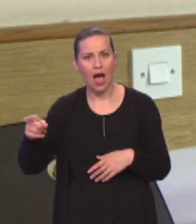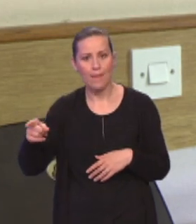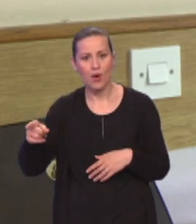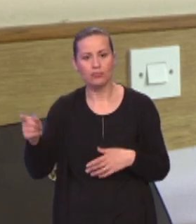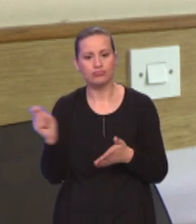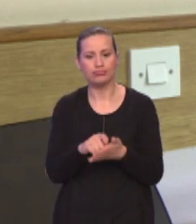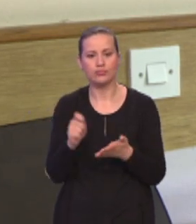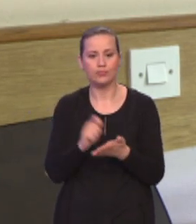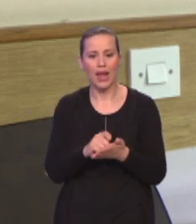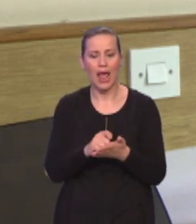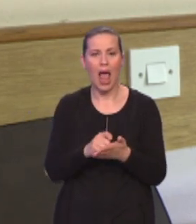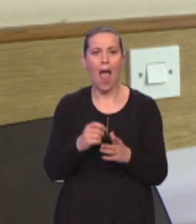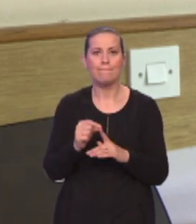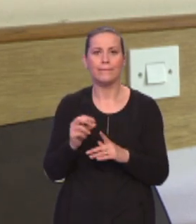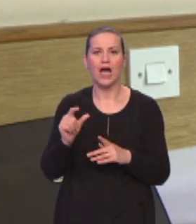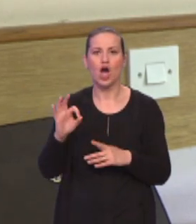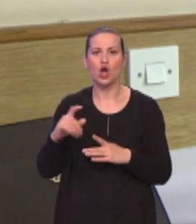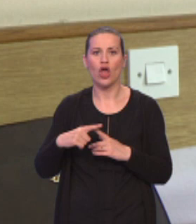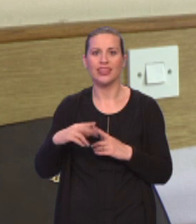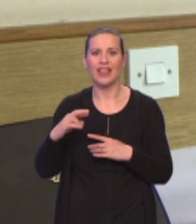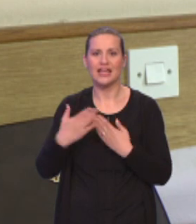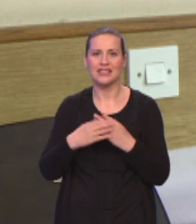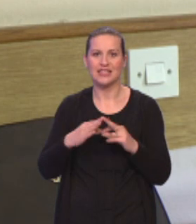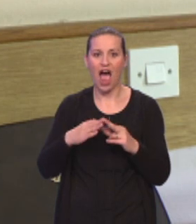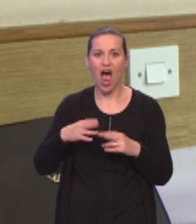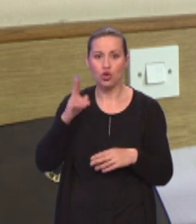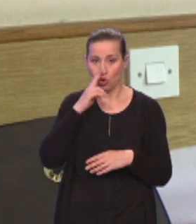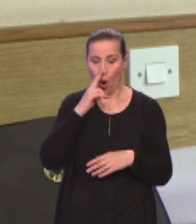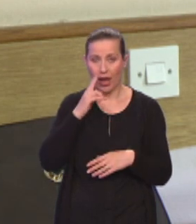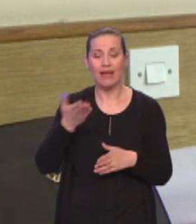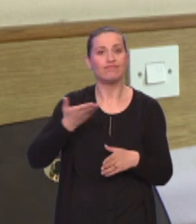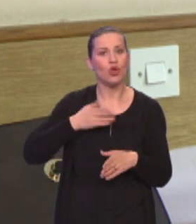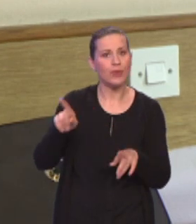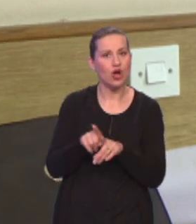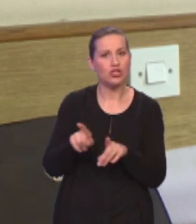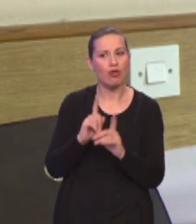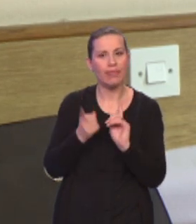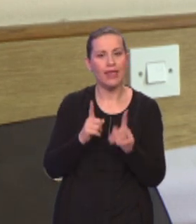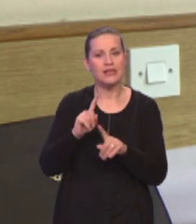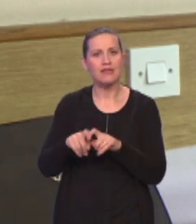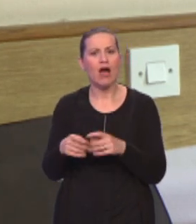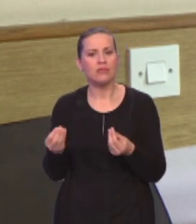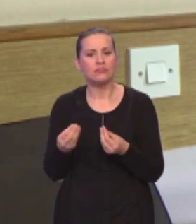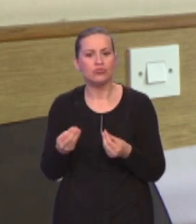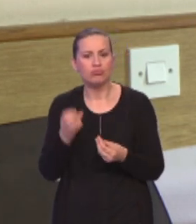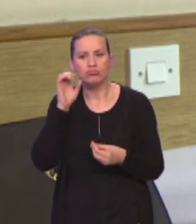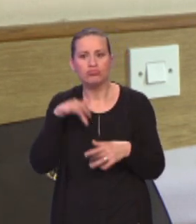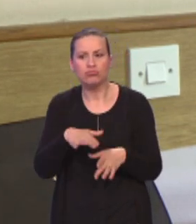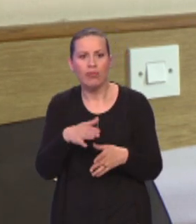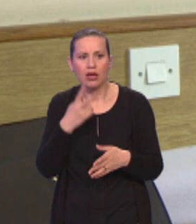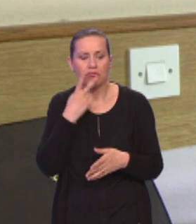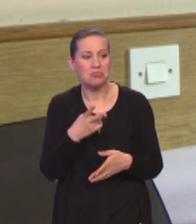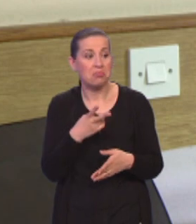opskrbu protezom. Dobio je tu protezu noge. I dobio je nekakve stvari koje ljudima ovako kad vidite se